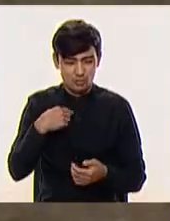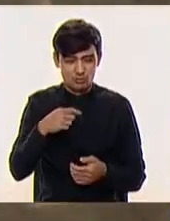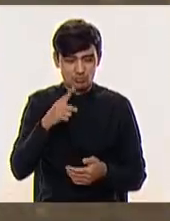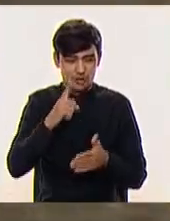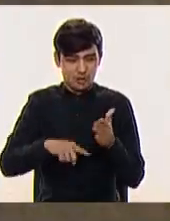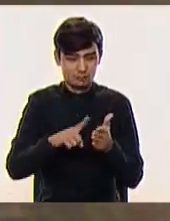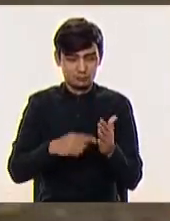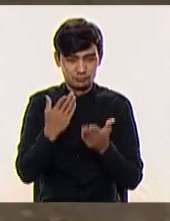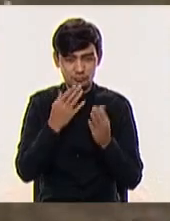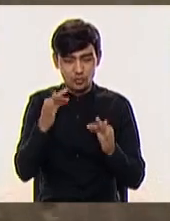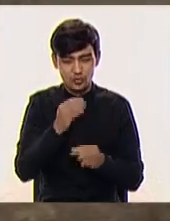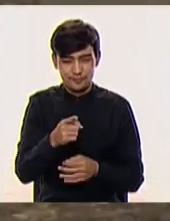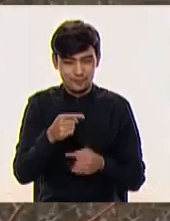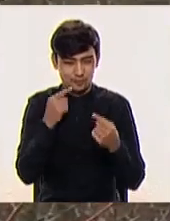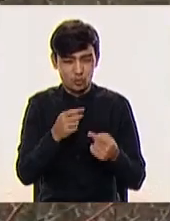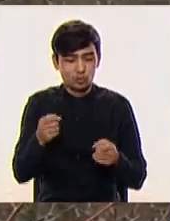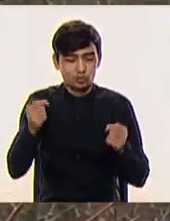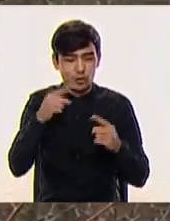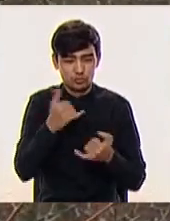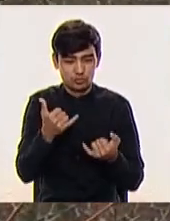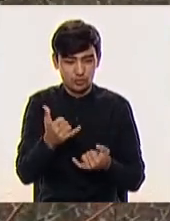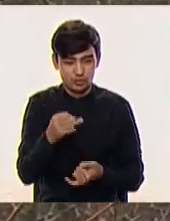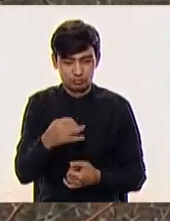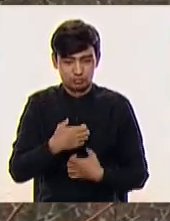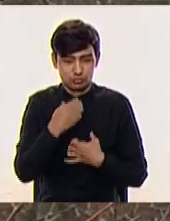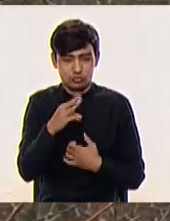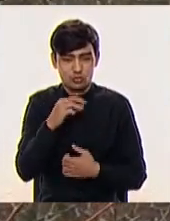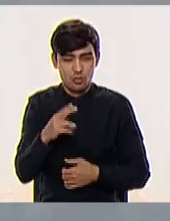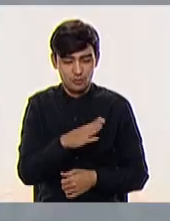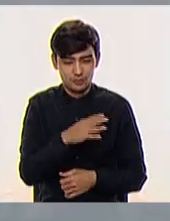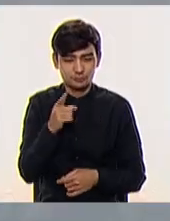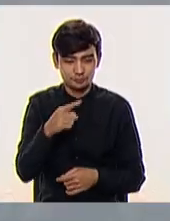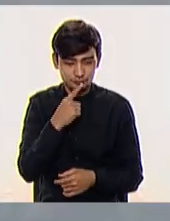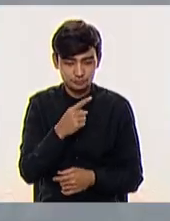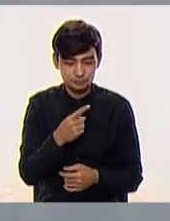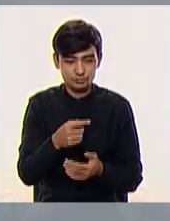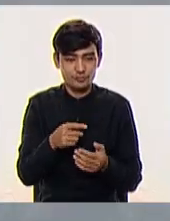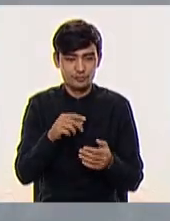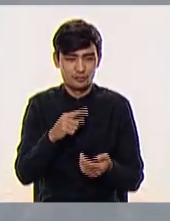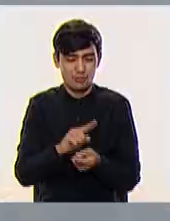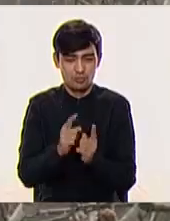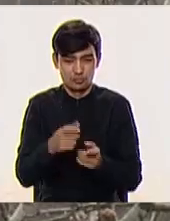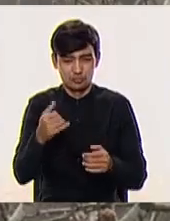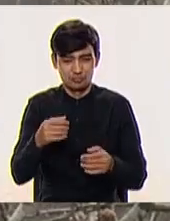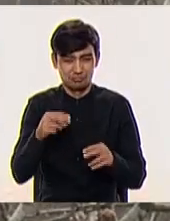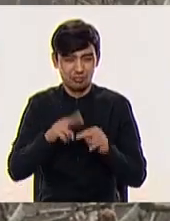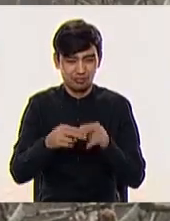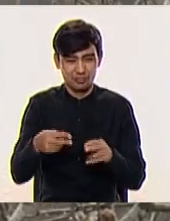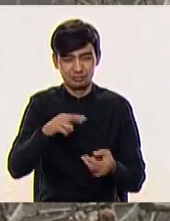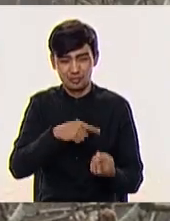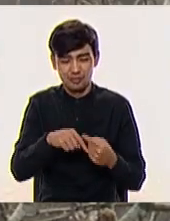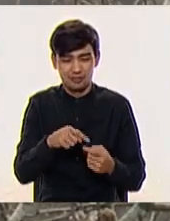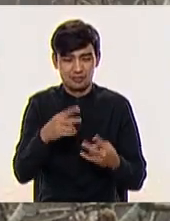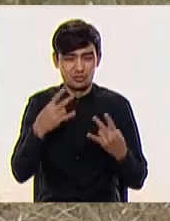что читает. Активист о тендере узнала только сегодня и была шокирована. Говорит, что вместо того, чтобы восстанавливать действующие